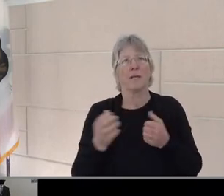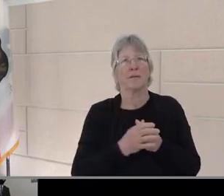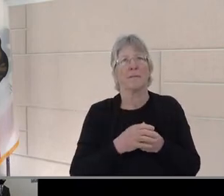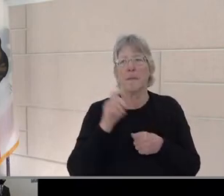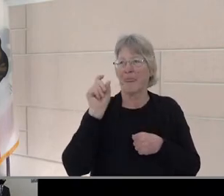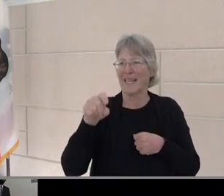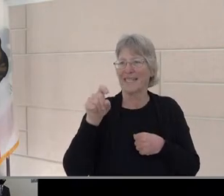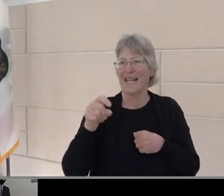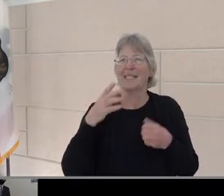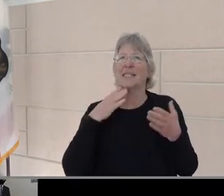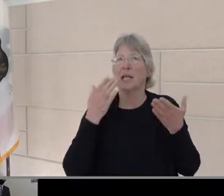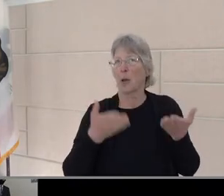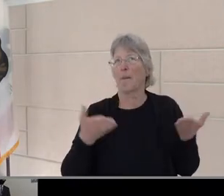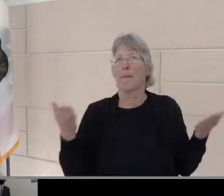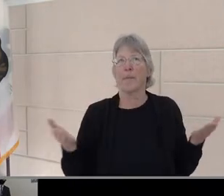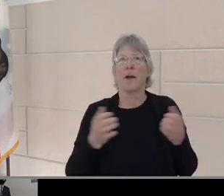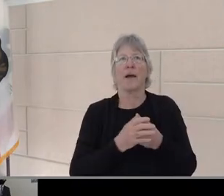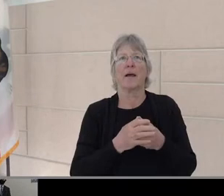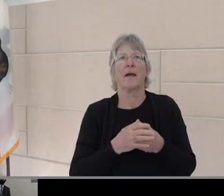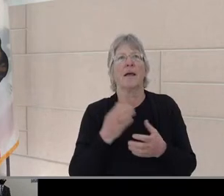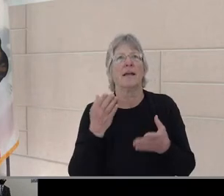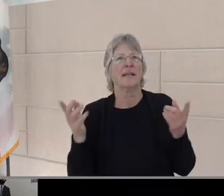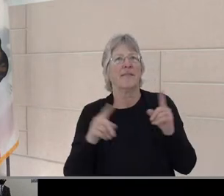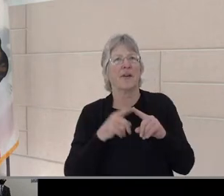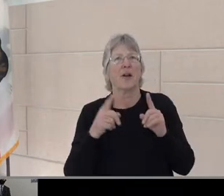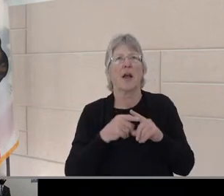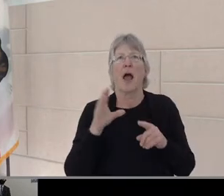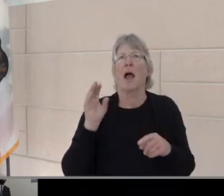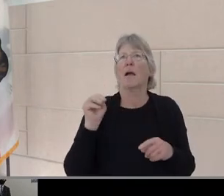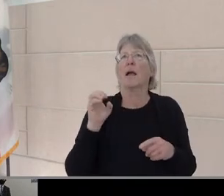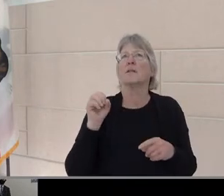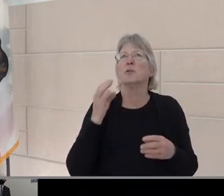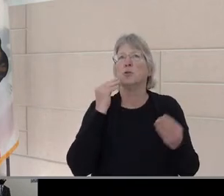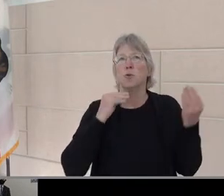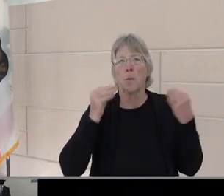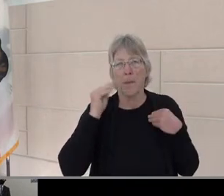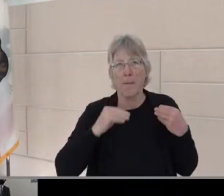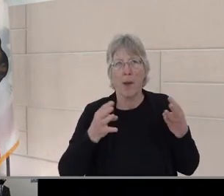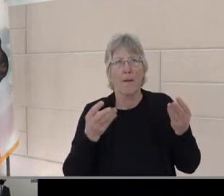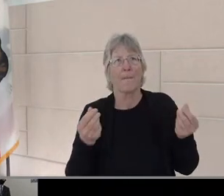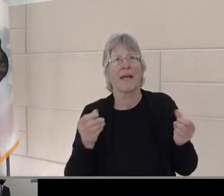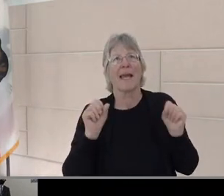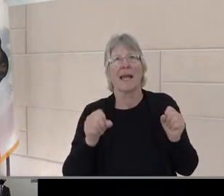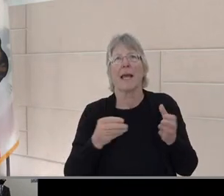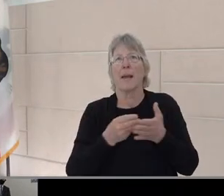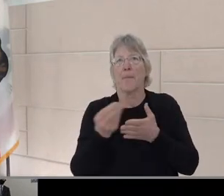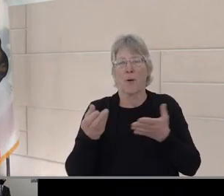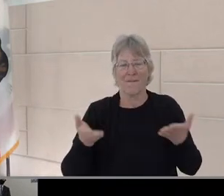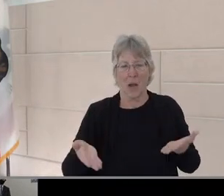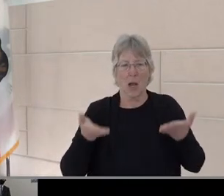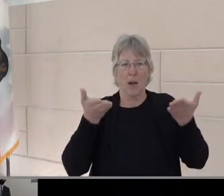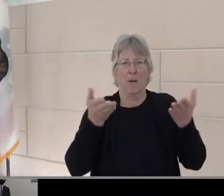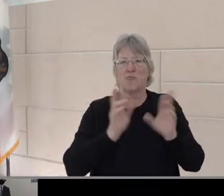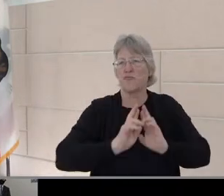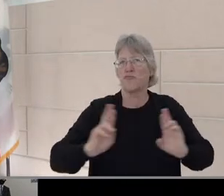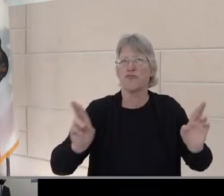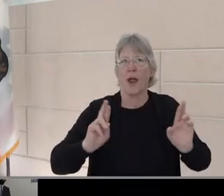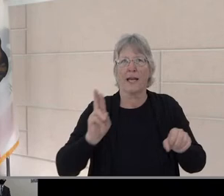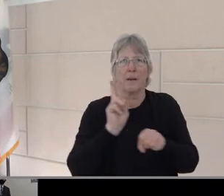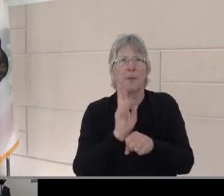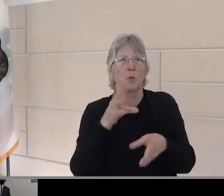អ្វីដែលចាំបាច់ចំពោះសម្ភារៈទាំងអស់ហ្នឹងគឺប្រើសម្ភារៈនិងមេរៀននឹងត្រូវបានទិញ